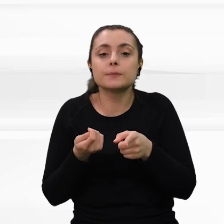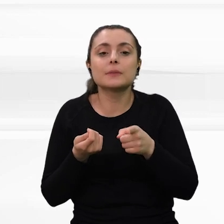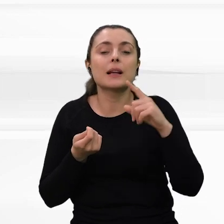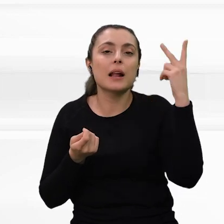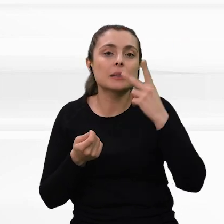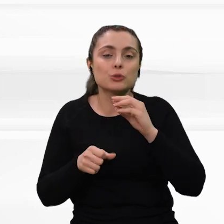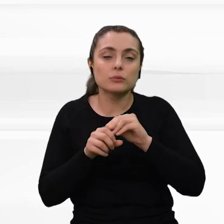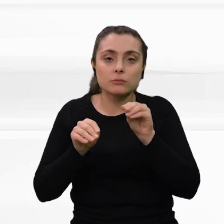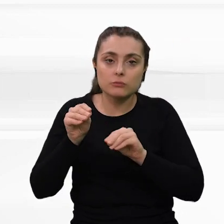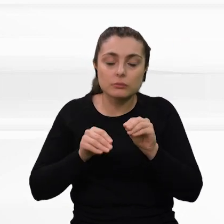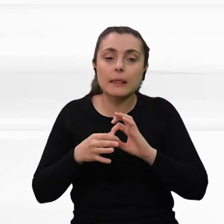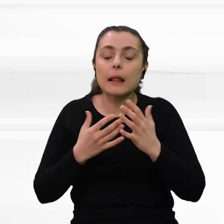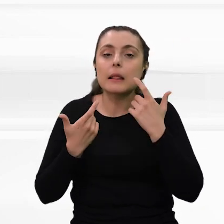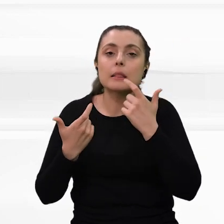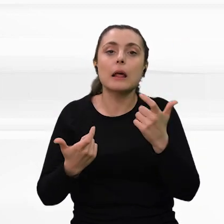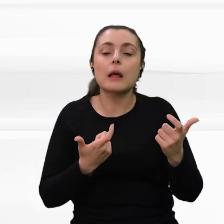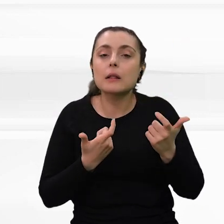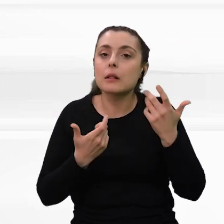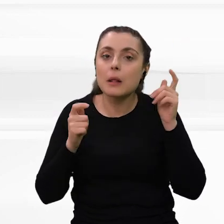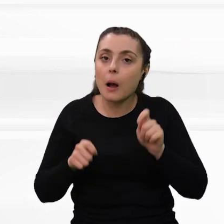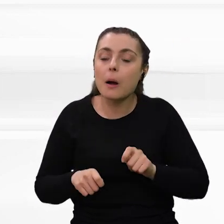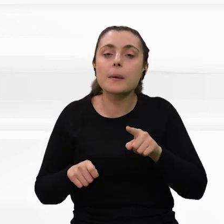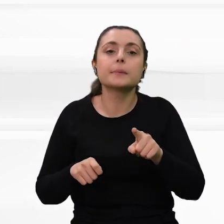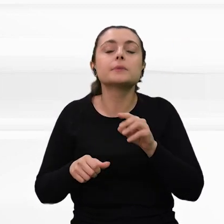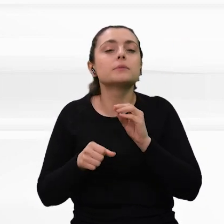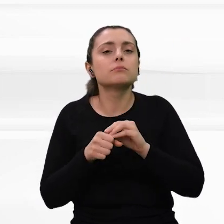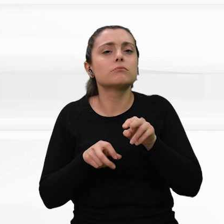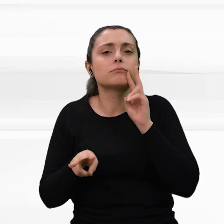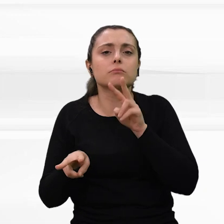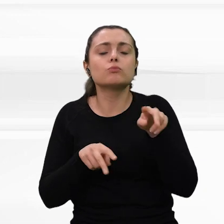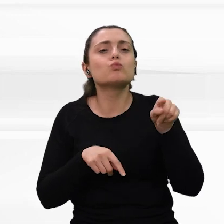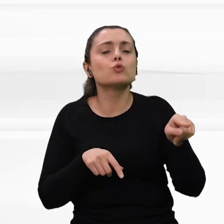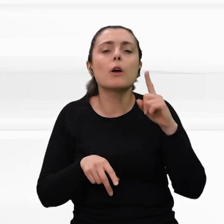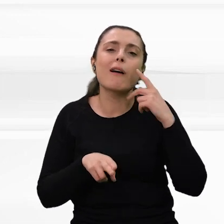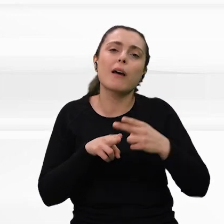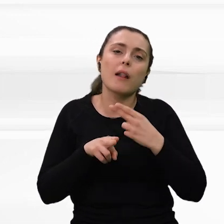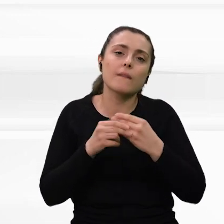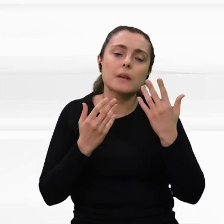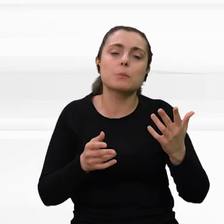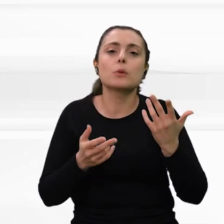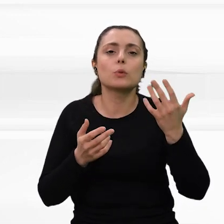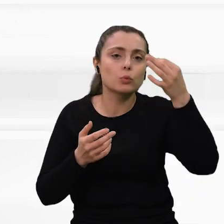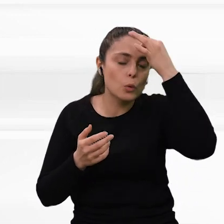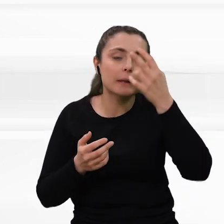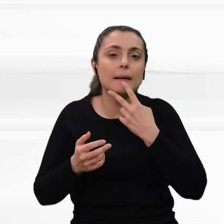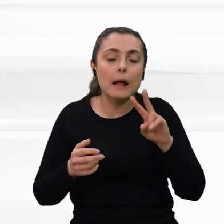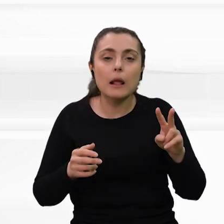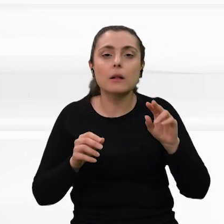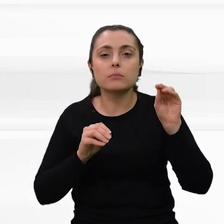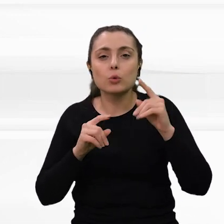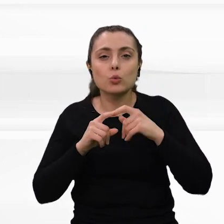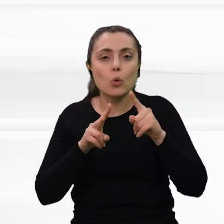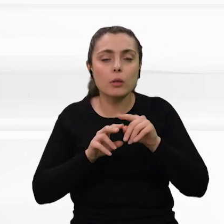pes mi içine yerleştirirken nelere dikkat edildi Bakın arkadaşlar Bunlar örnek verilmiş konum renk